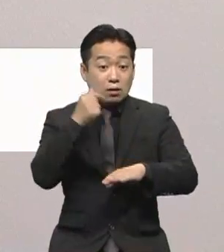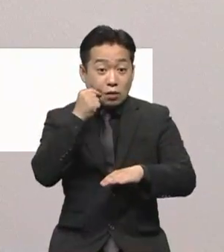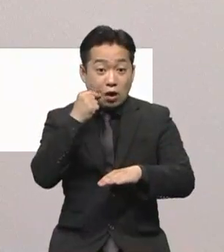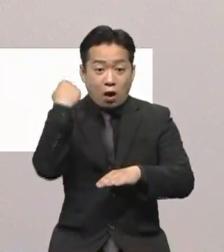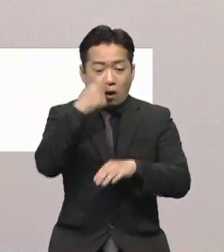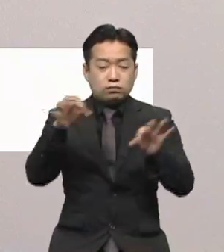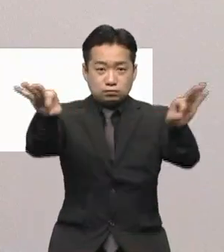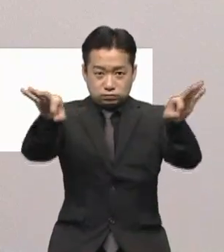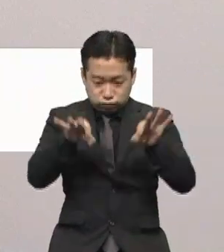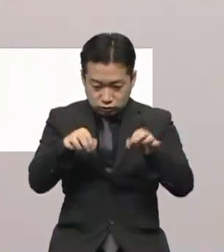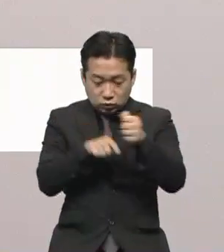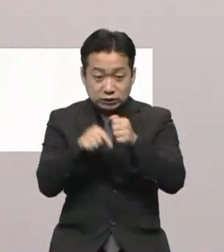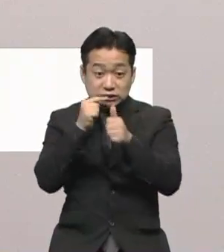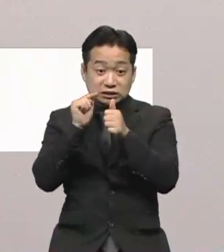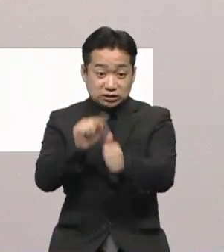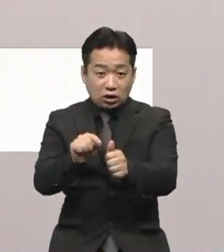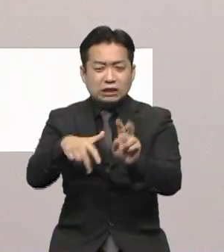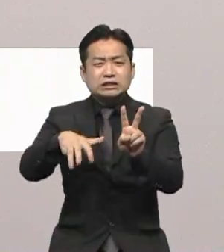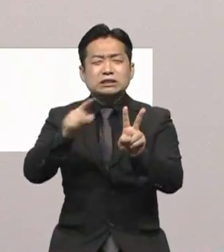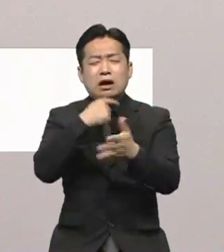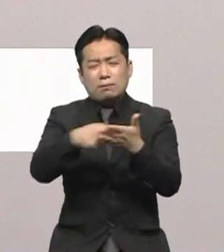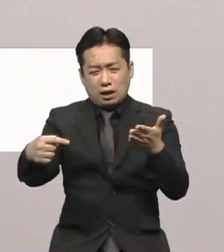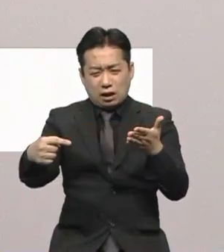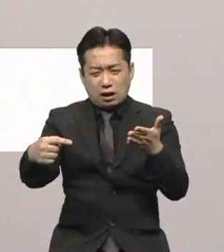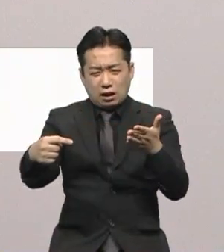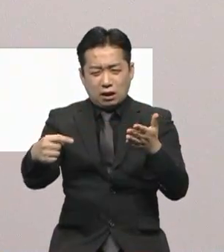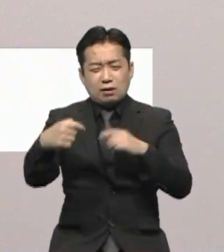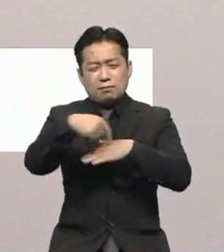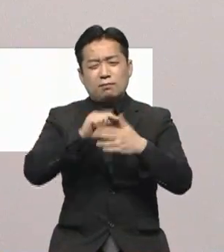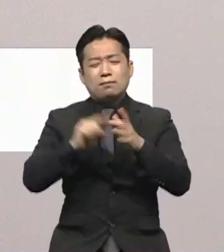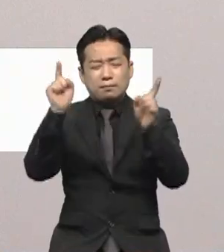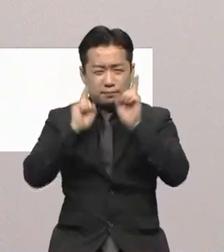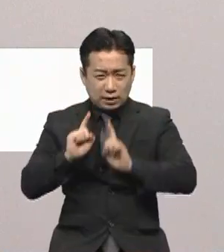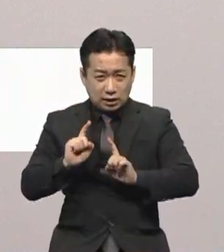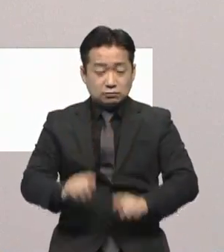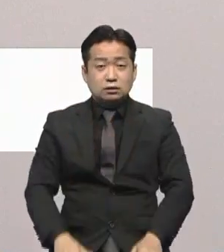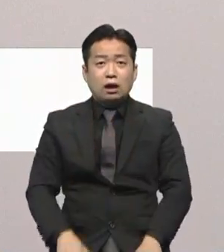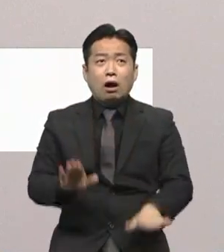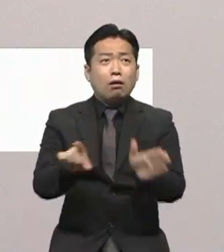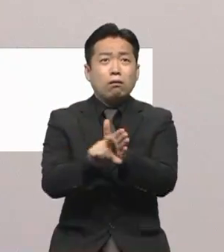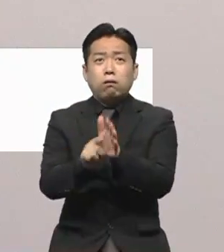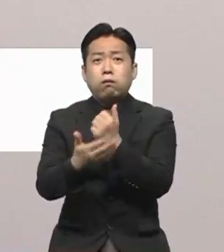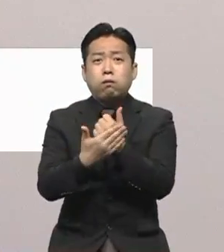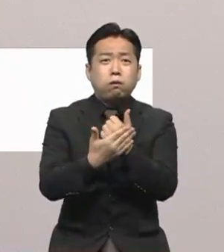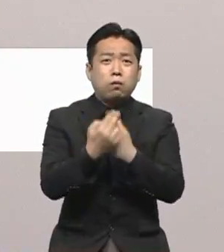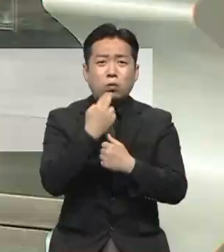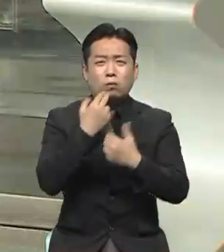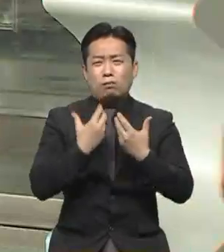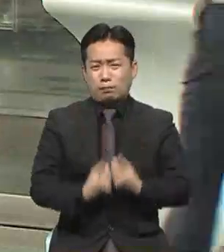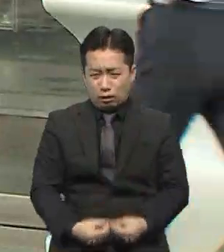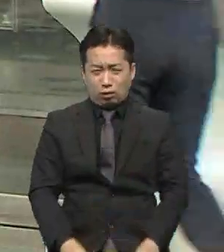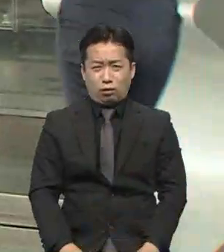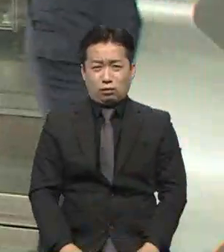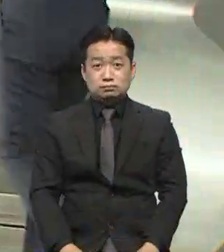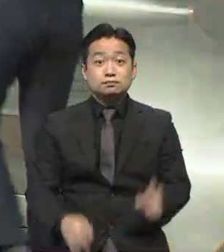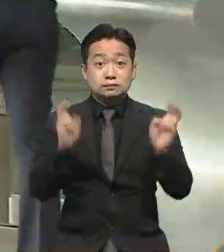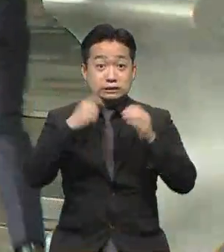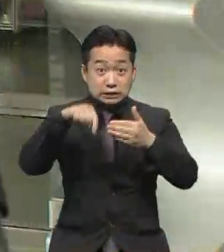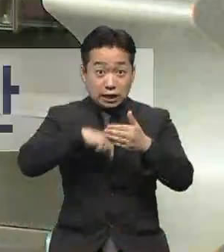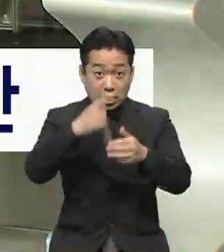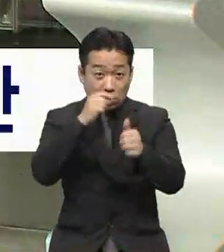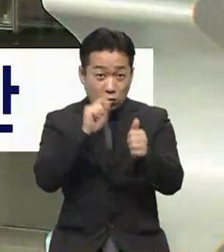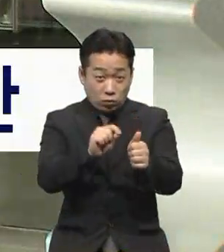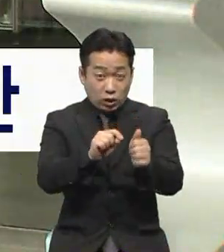시킨다 거나 포 한번 이제 이 차가 에 내지는 상설 있게 되는 거고 이제 기댈 때가 없다는 절망에 빠지게 되는 거죠 직장 내 괴롭힘